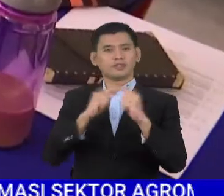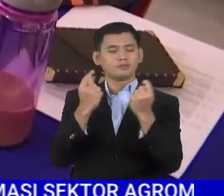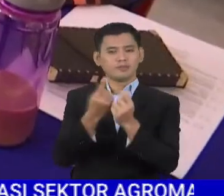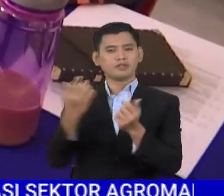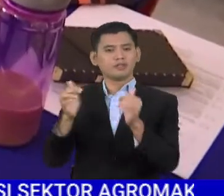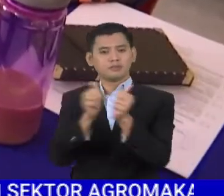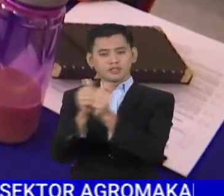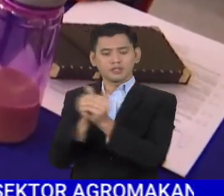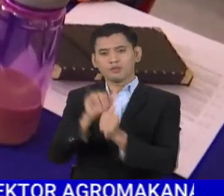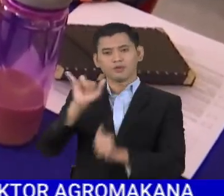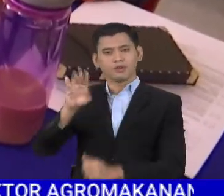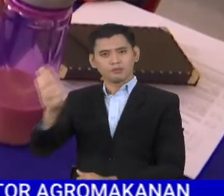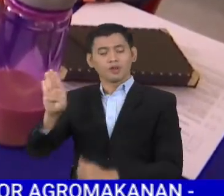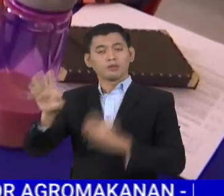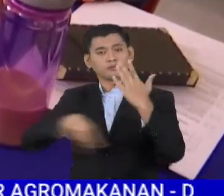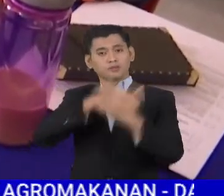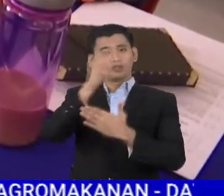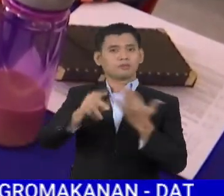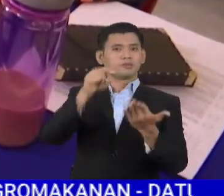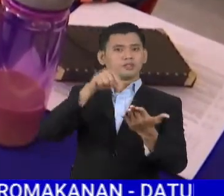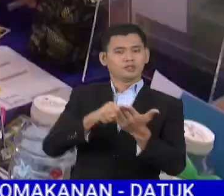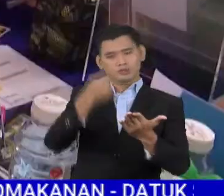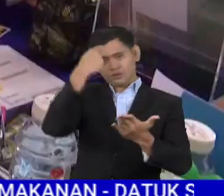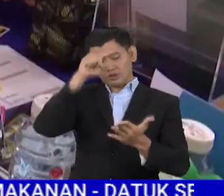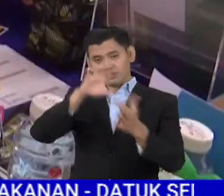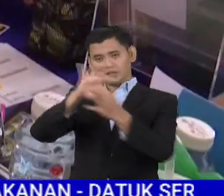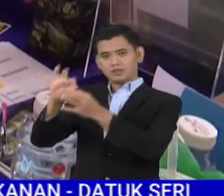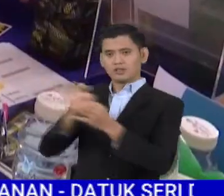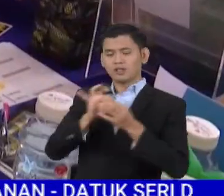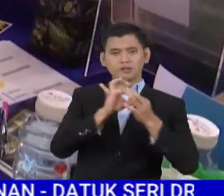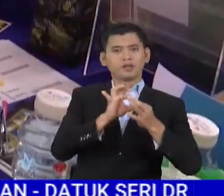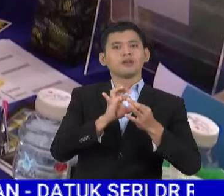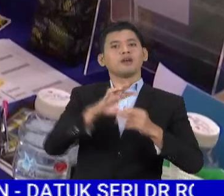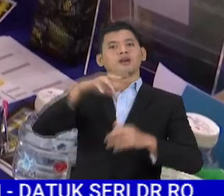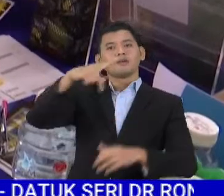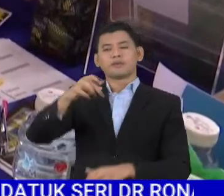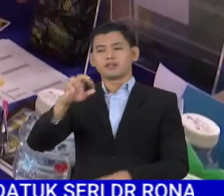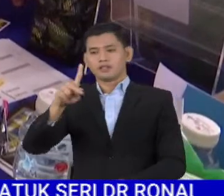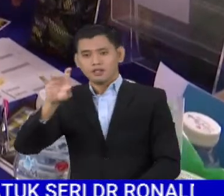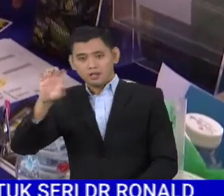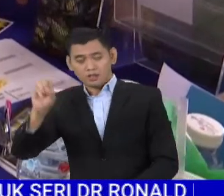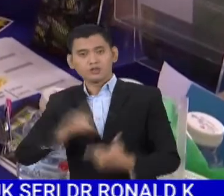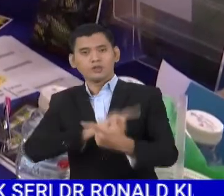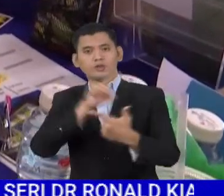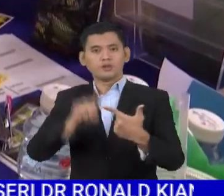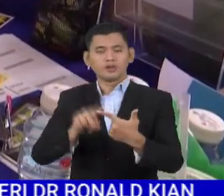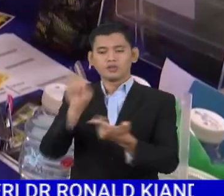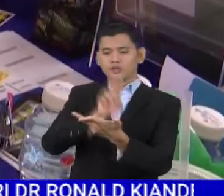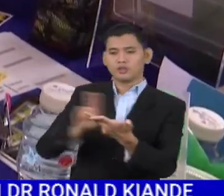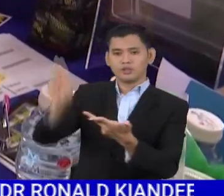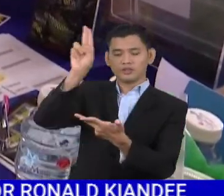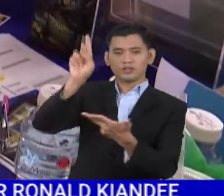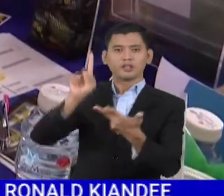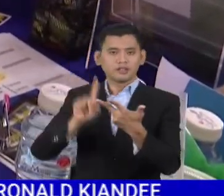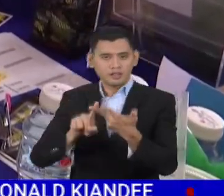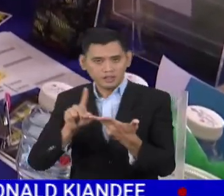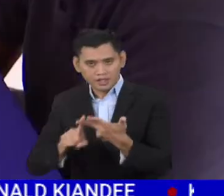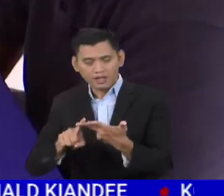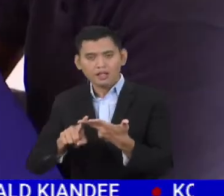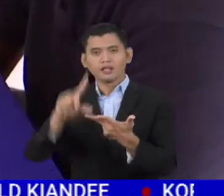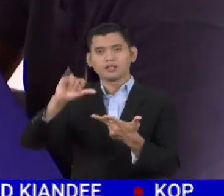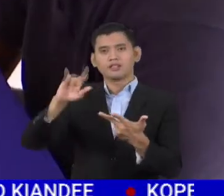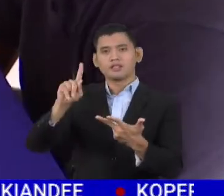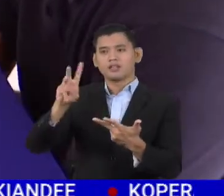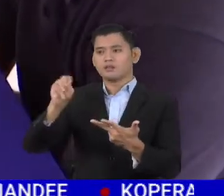kejayaan turut disediakan pada Carnival kemerdekaan ini menerusi kerjasama pertumbuhan keselamatan sosial perkeso Universiti Malaysia Perlis serta